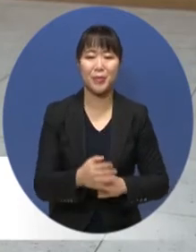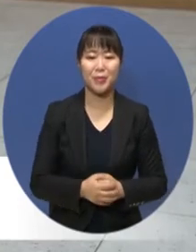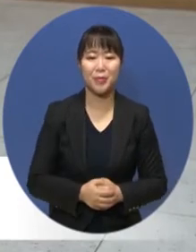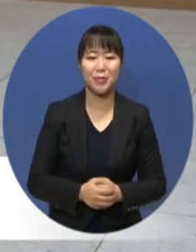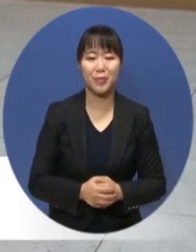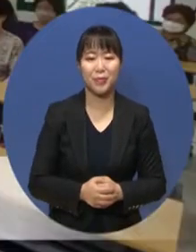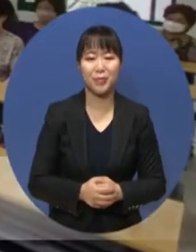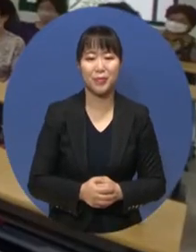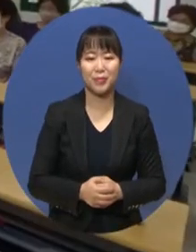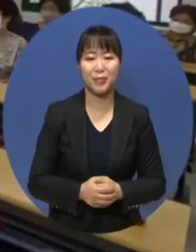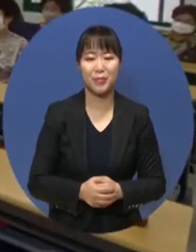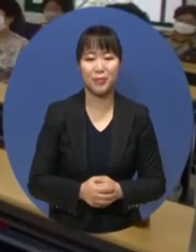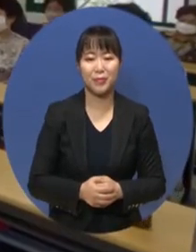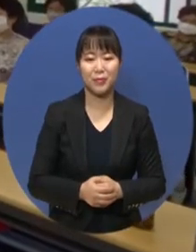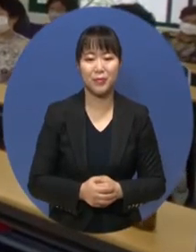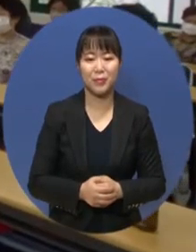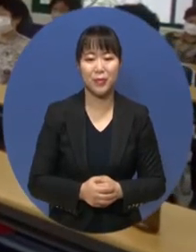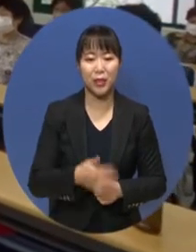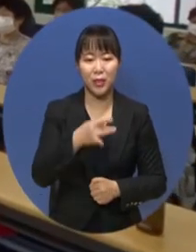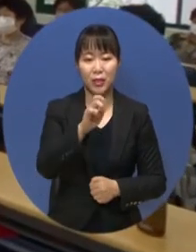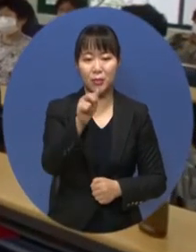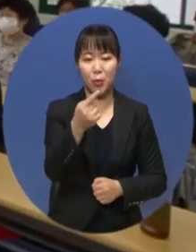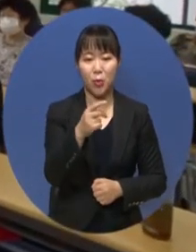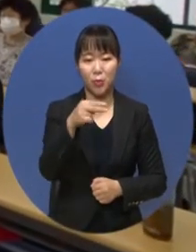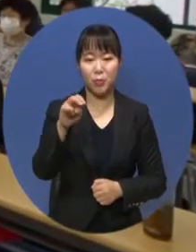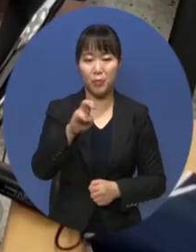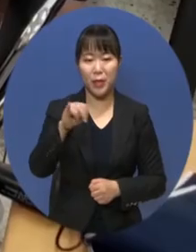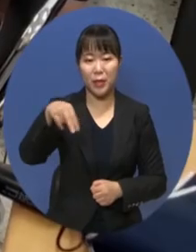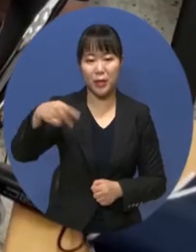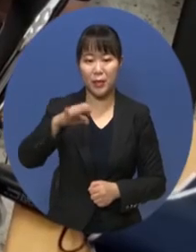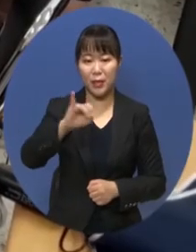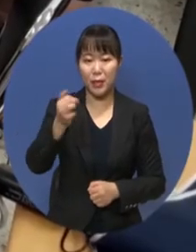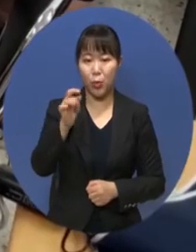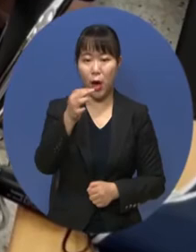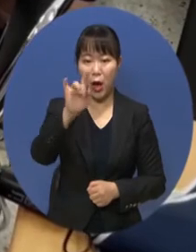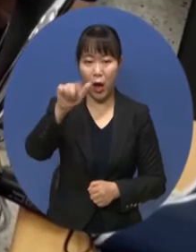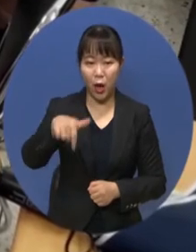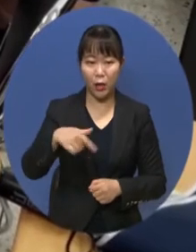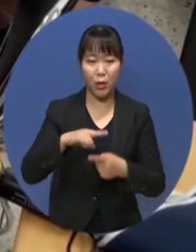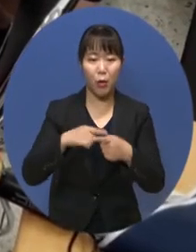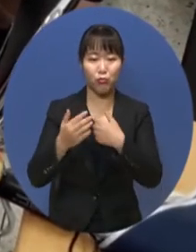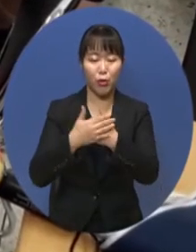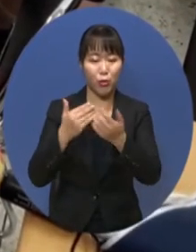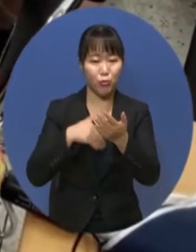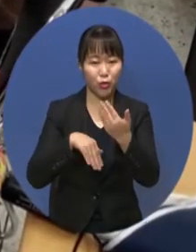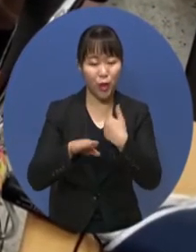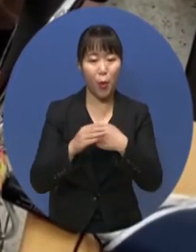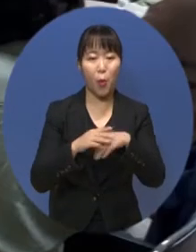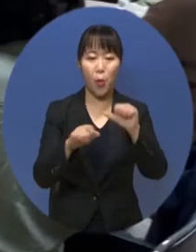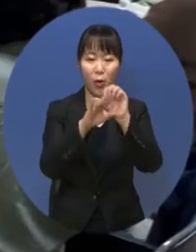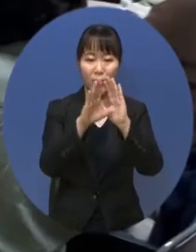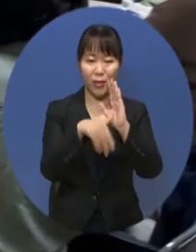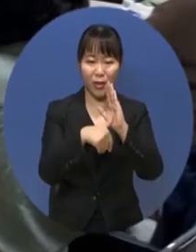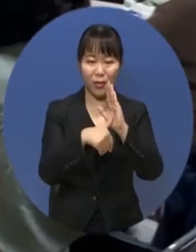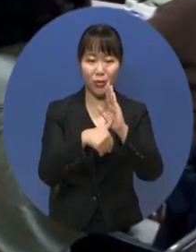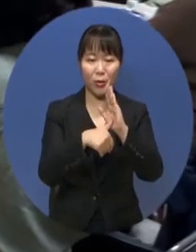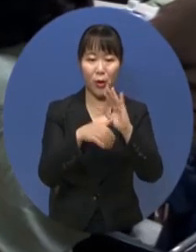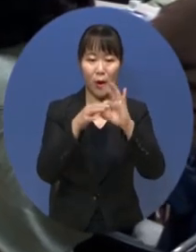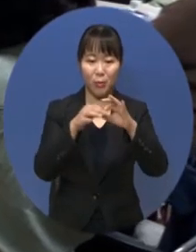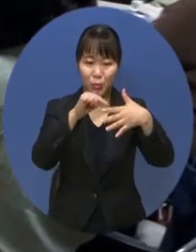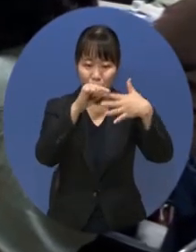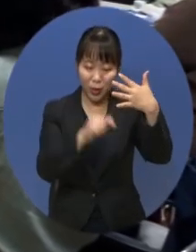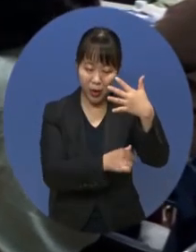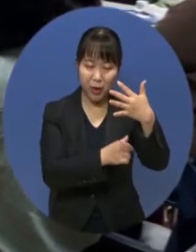같아요, 저희들이. 금호 미씨화학 후원으로 지난 5월 제1기 초등검정 고시반